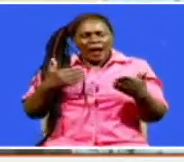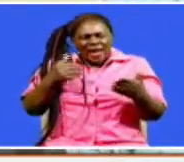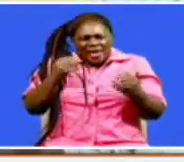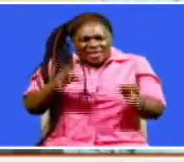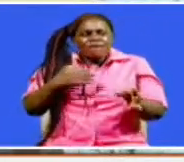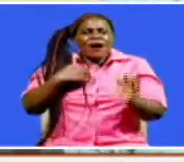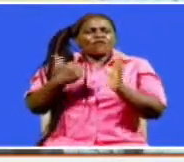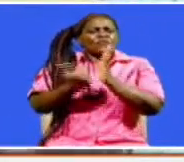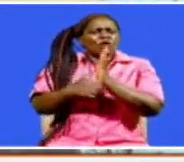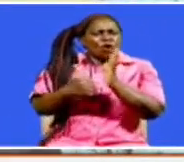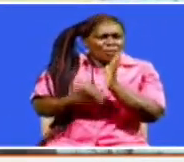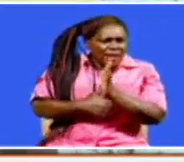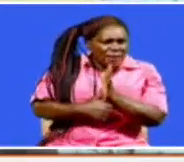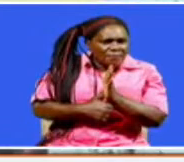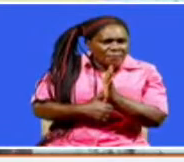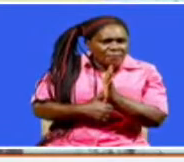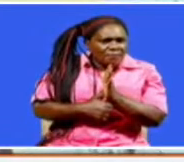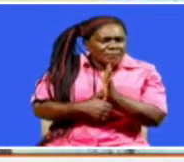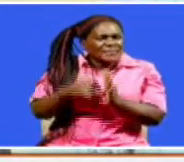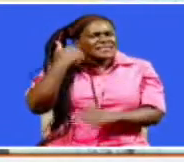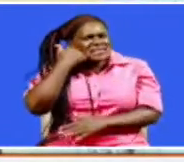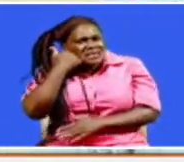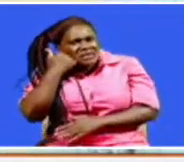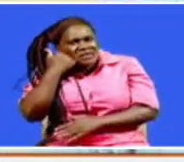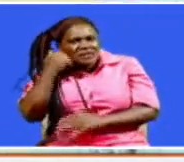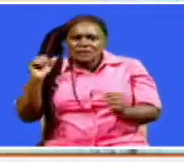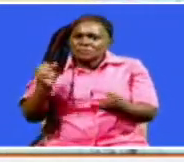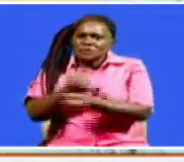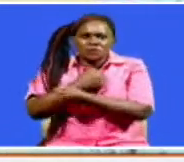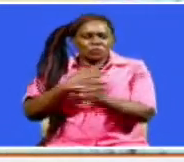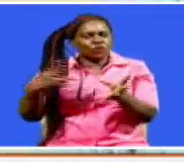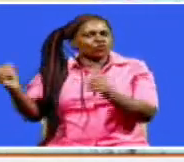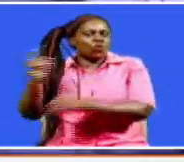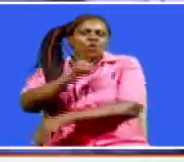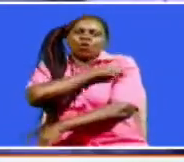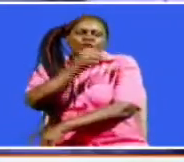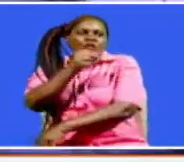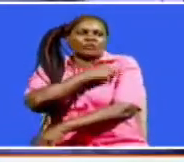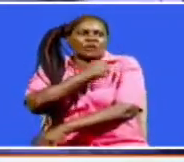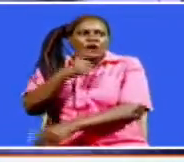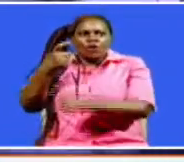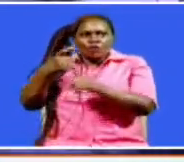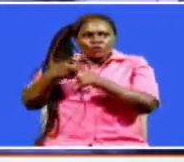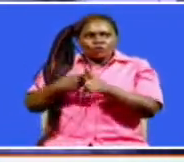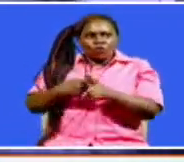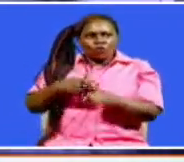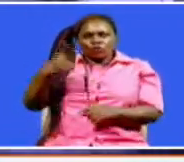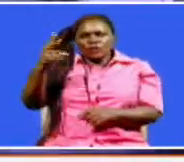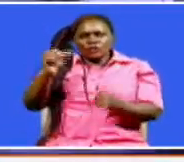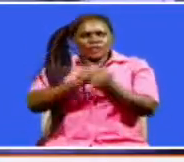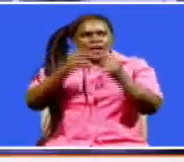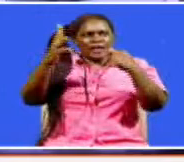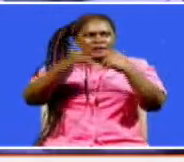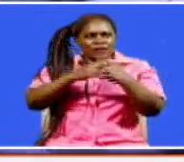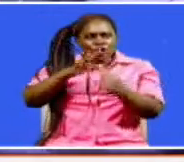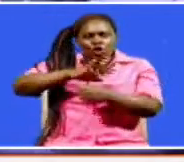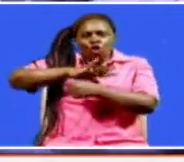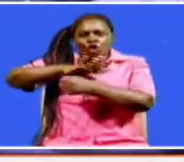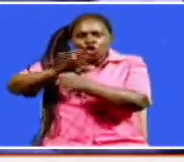shida kubwa ya kuwa mgonjwa, uwezi enda kulazwa anywhere. Kuanzia 2019 wakati wa